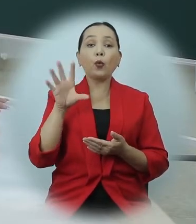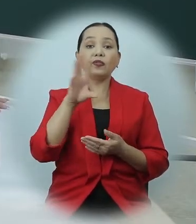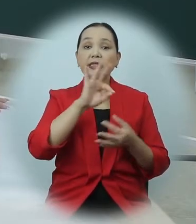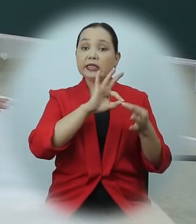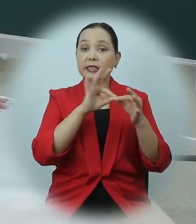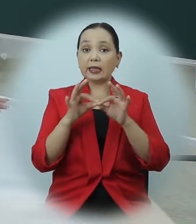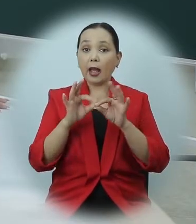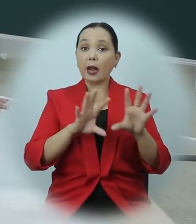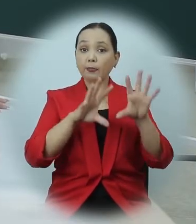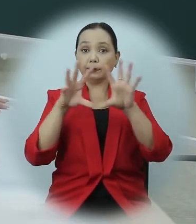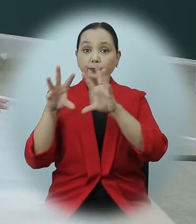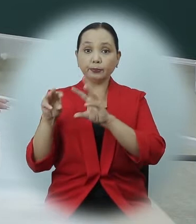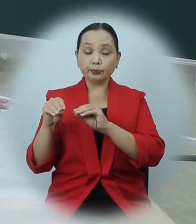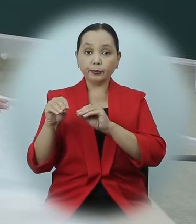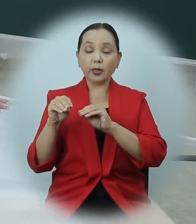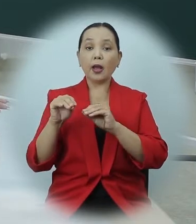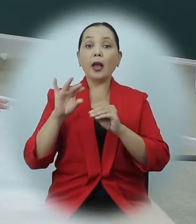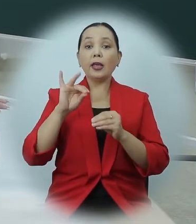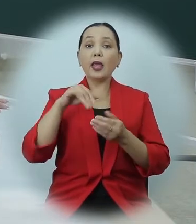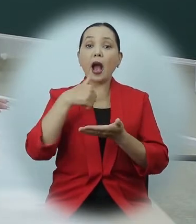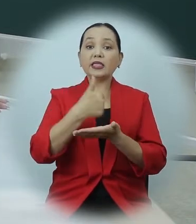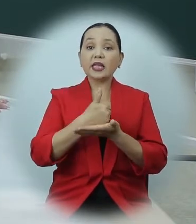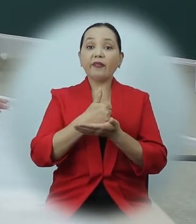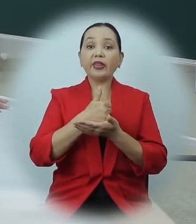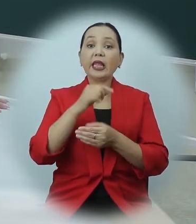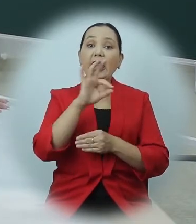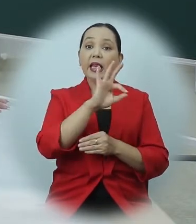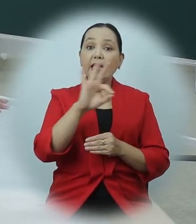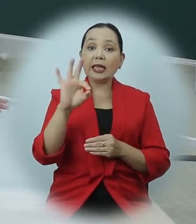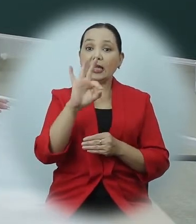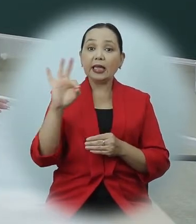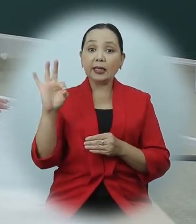детали и основные линии.